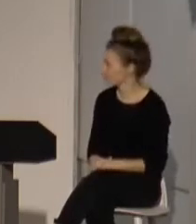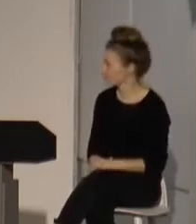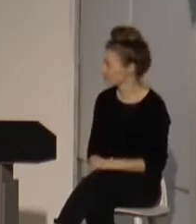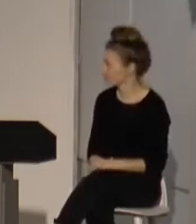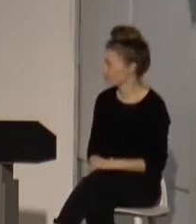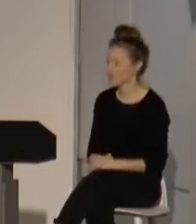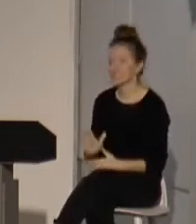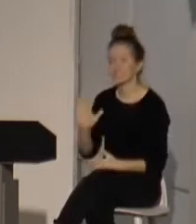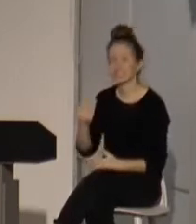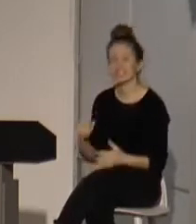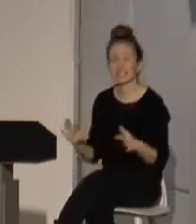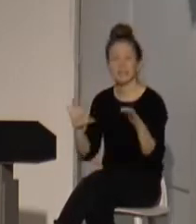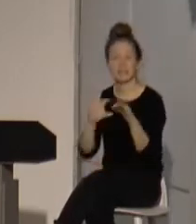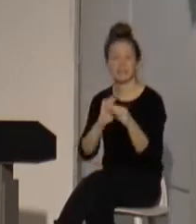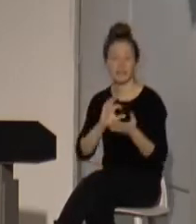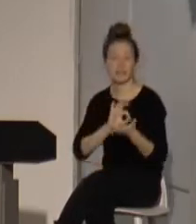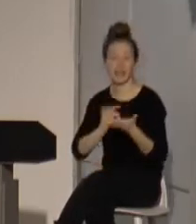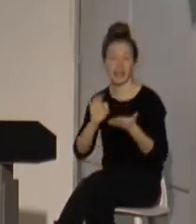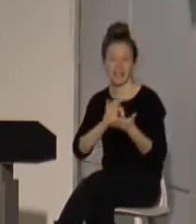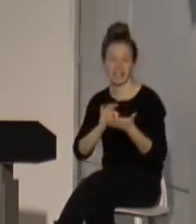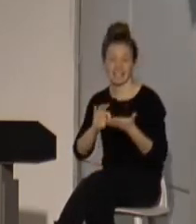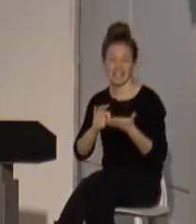זה מתחבר גם לכתיבה על סטיגמה,